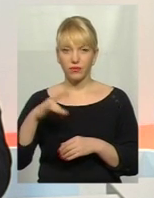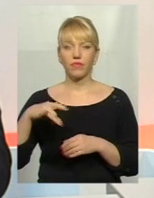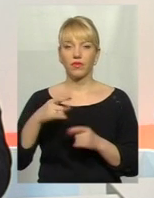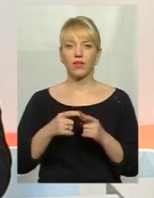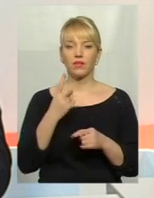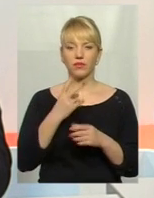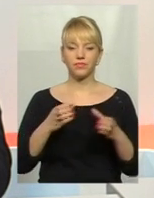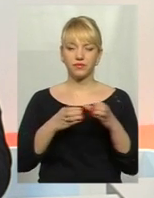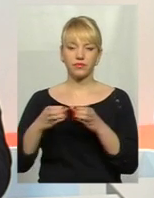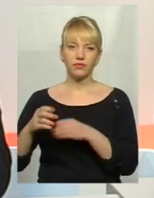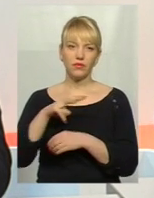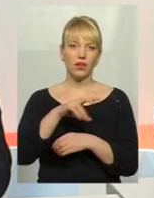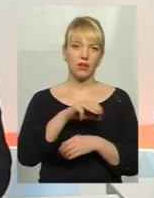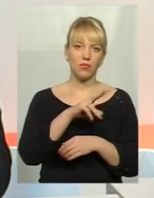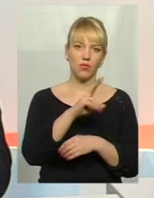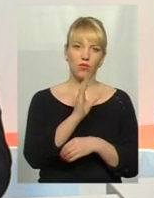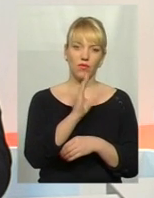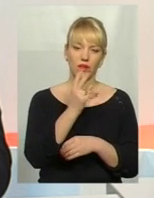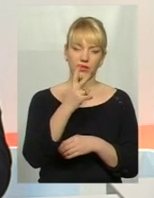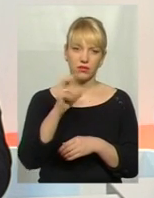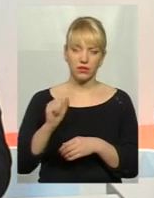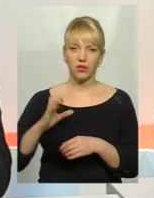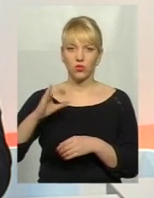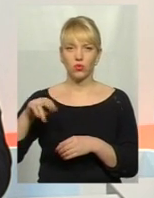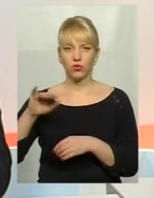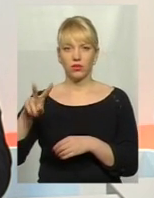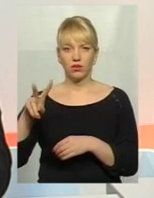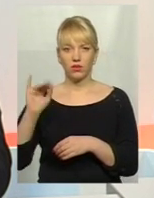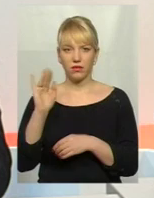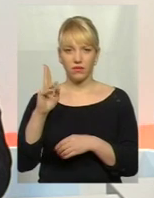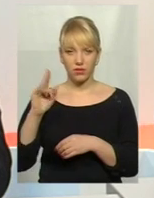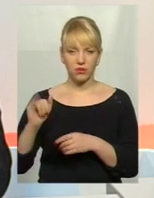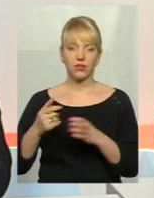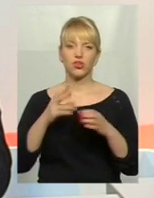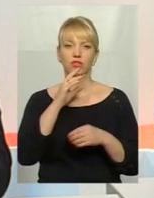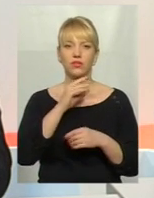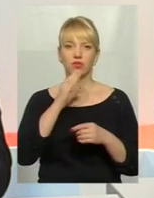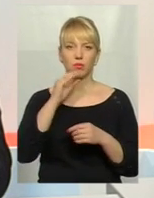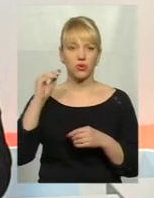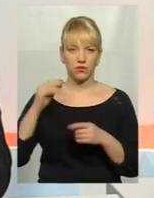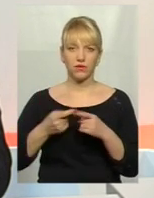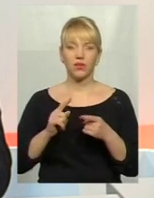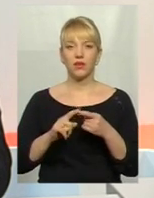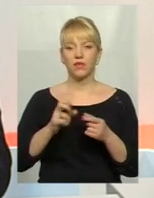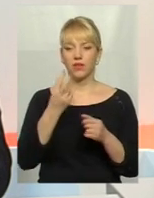Це Ленковецька і Судилківська об'єднані громади. Фактично в